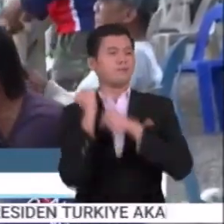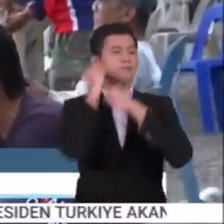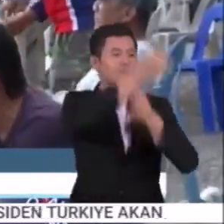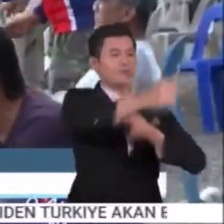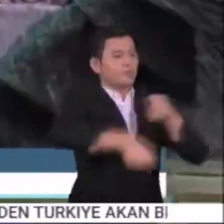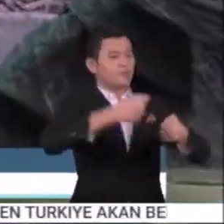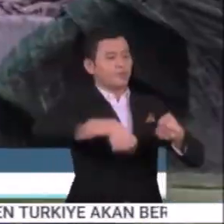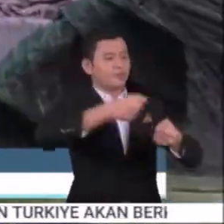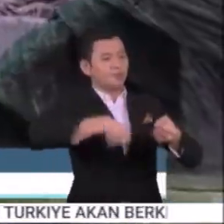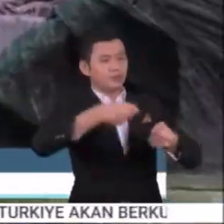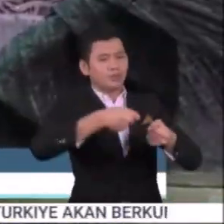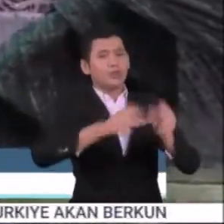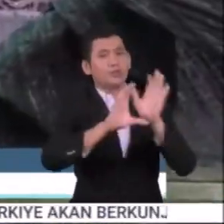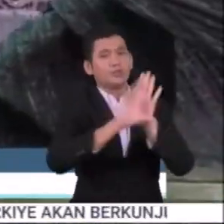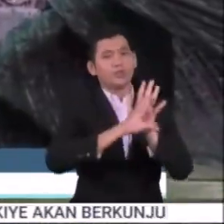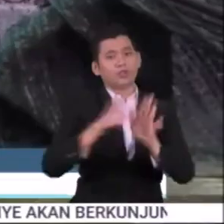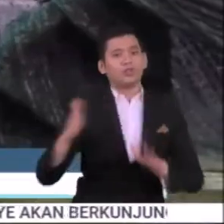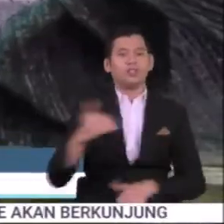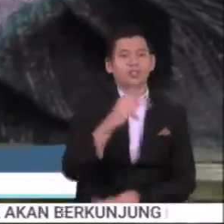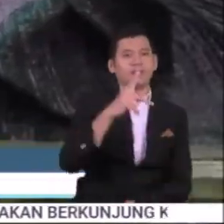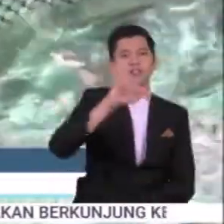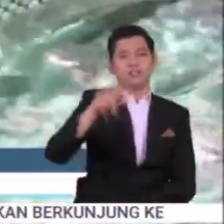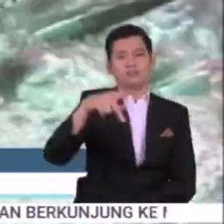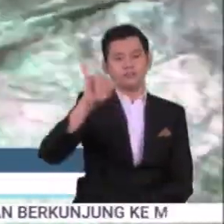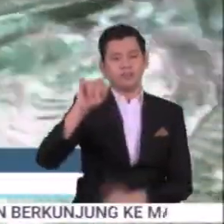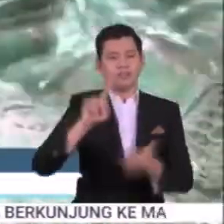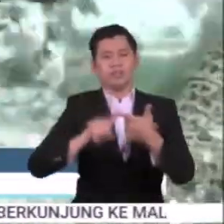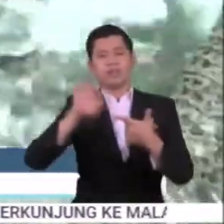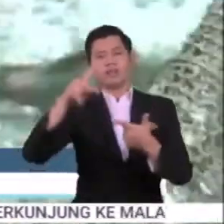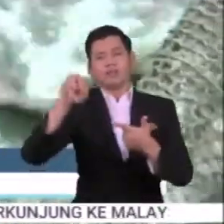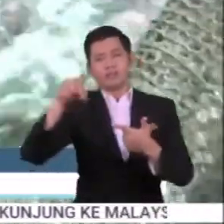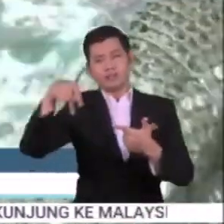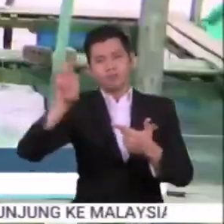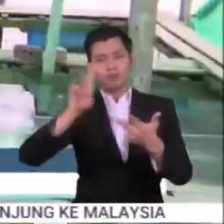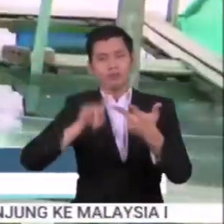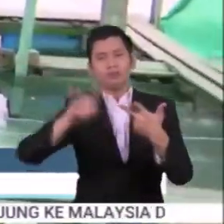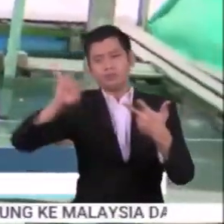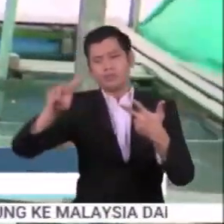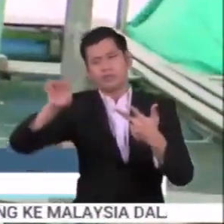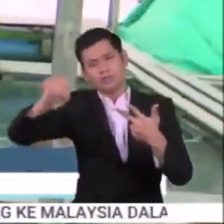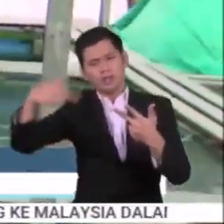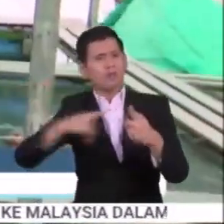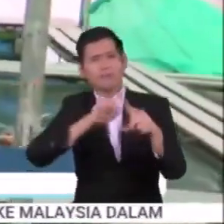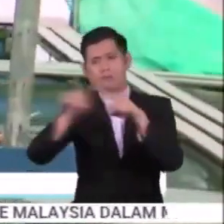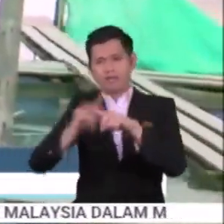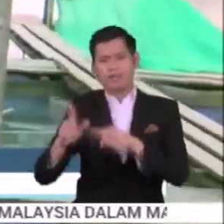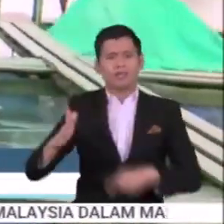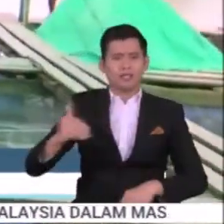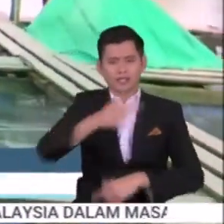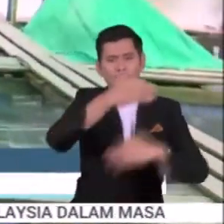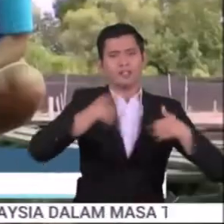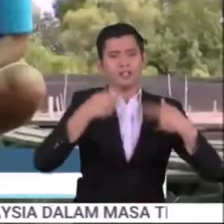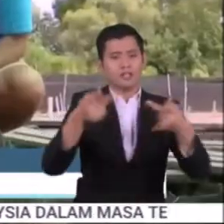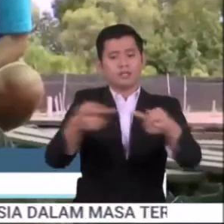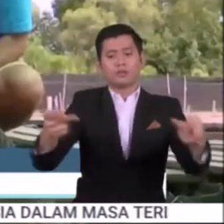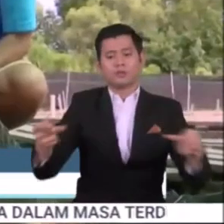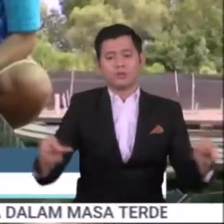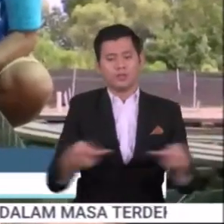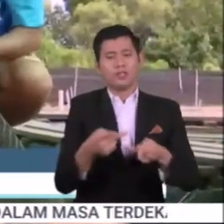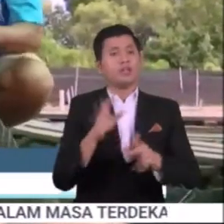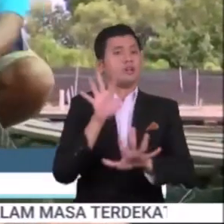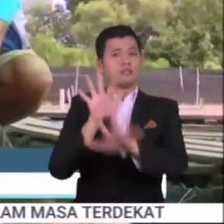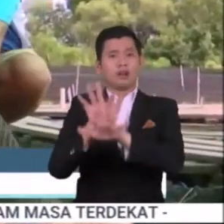Fishing. Antaranya ikan jiti, kerapu, siakap dan jenaha. Kolam yang telah berusia lebih 20 tahun itu mendapat